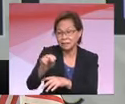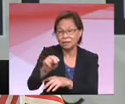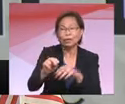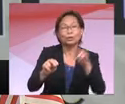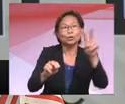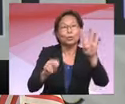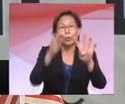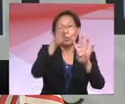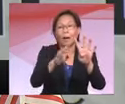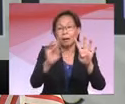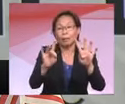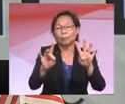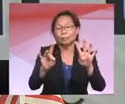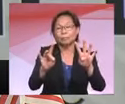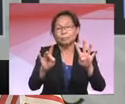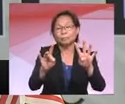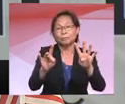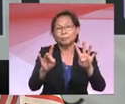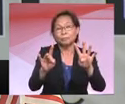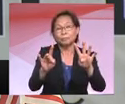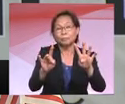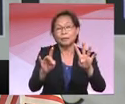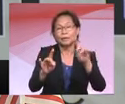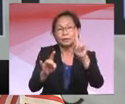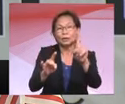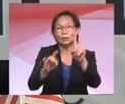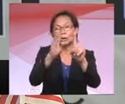Ogos 2020 adalah sebanyak